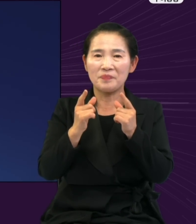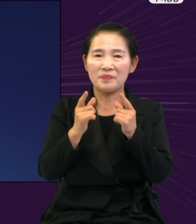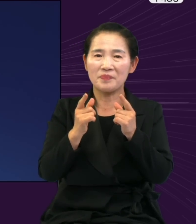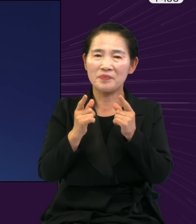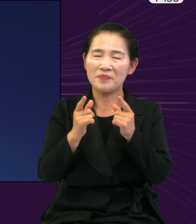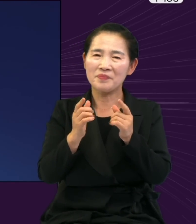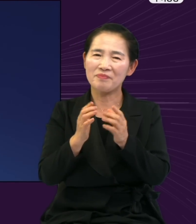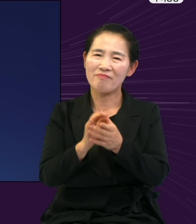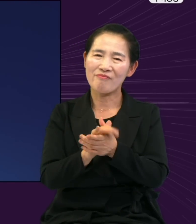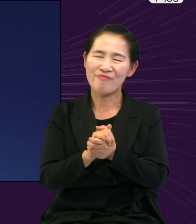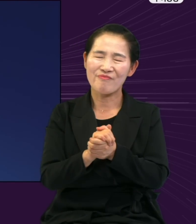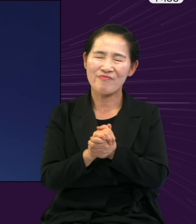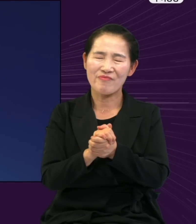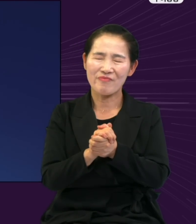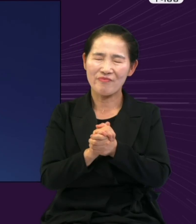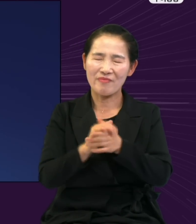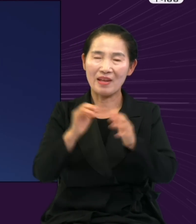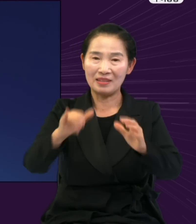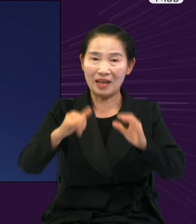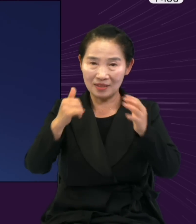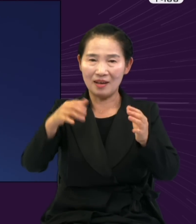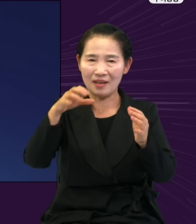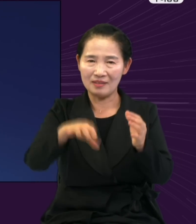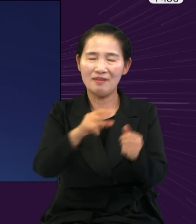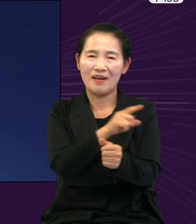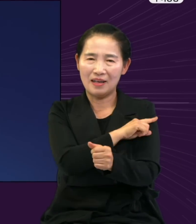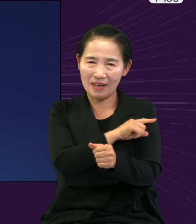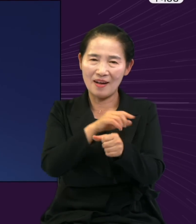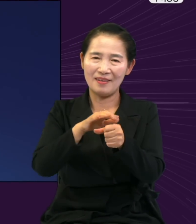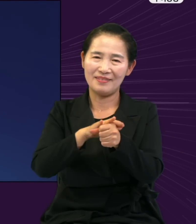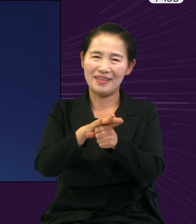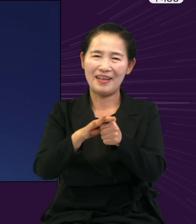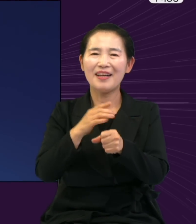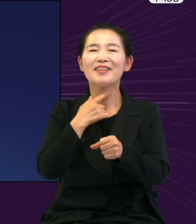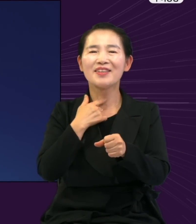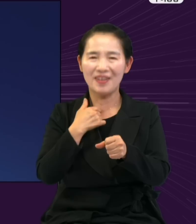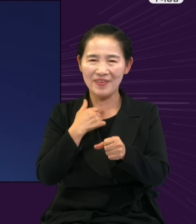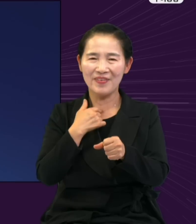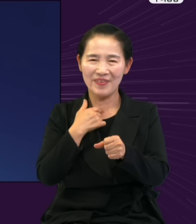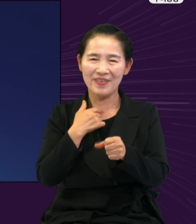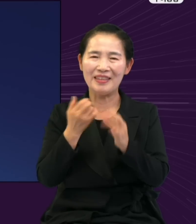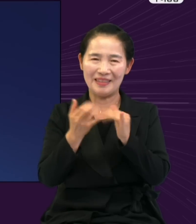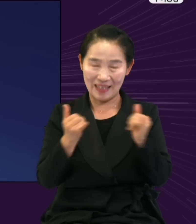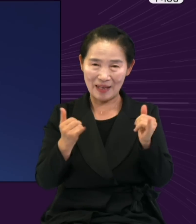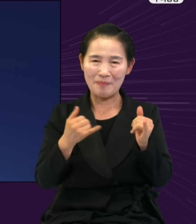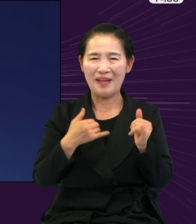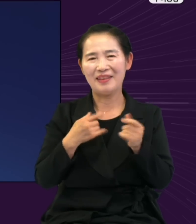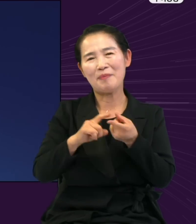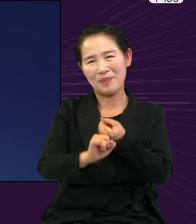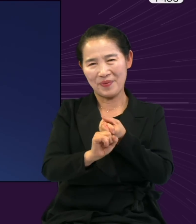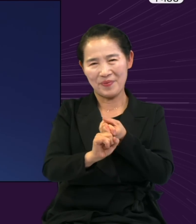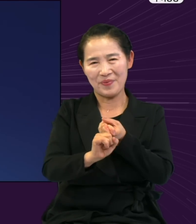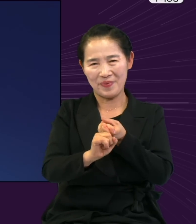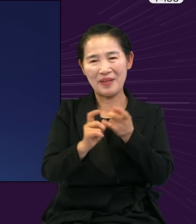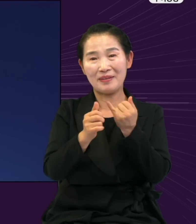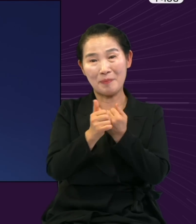세상에서 가장 사랑한 사람, 내 편 있던 사람의 모습으로 주님이 저에게 오신